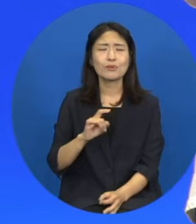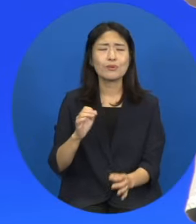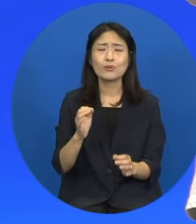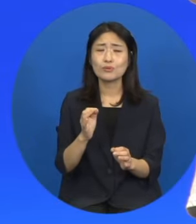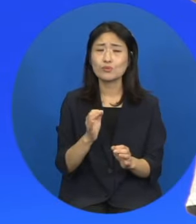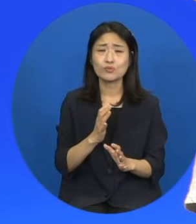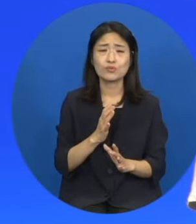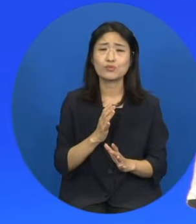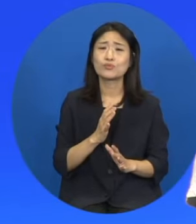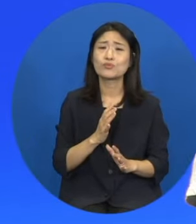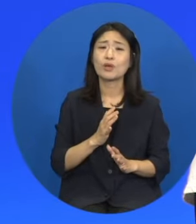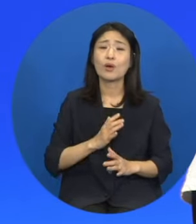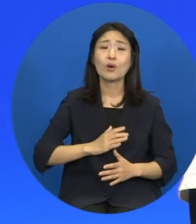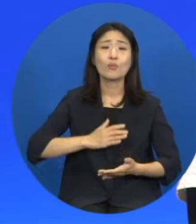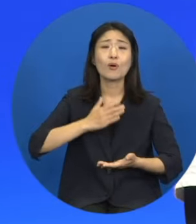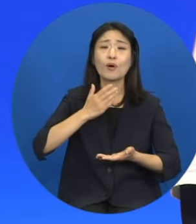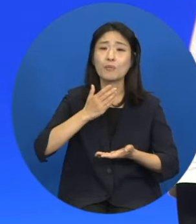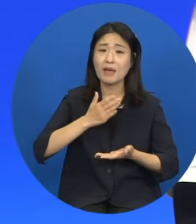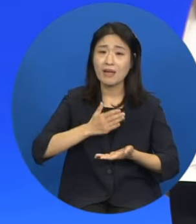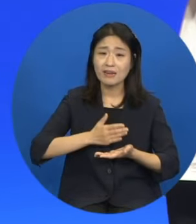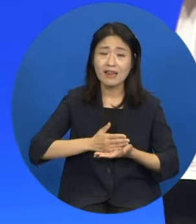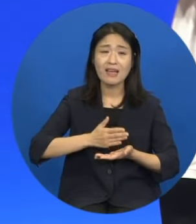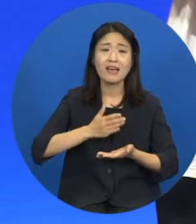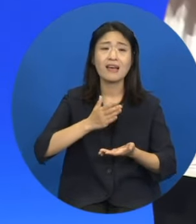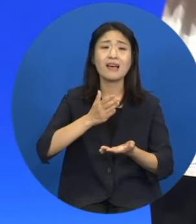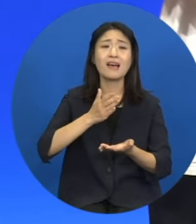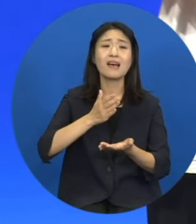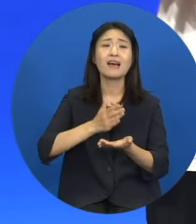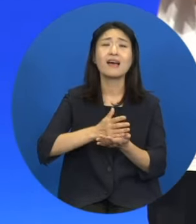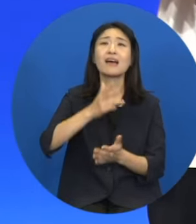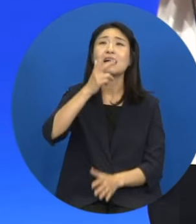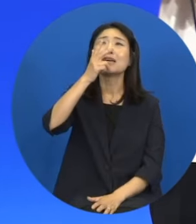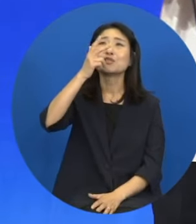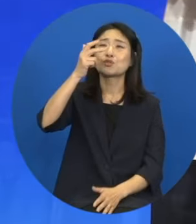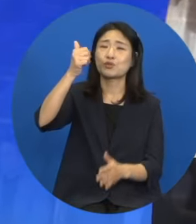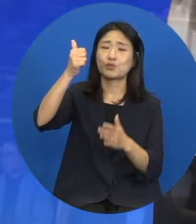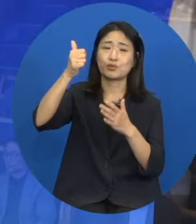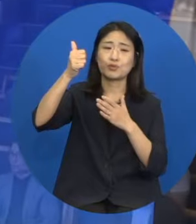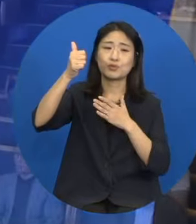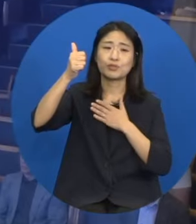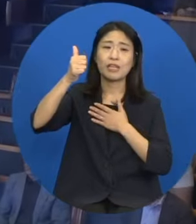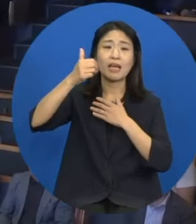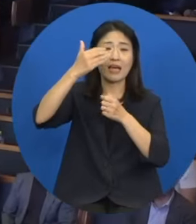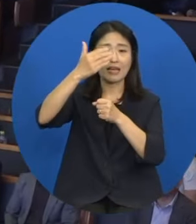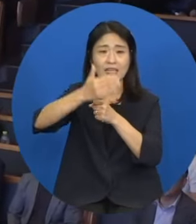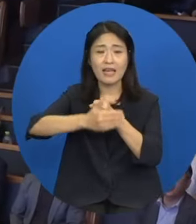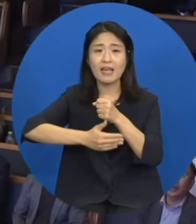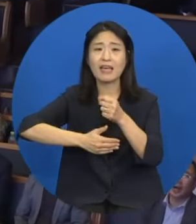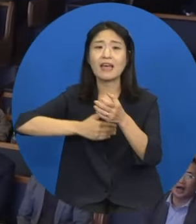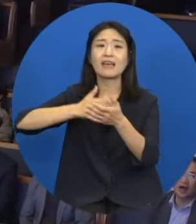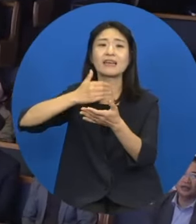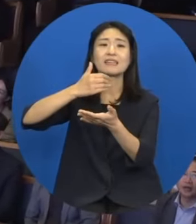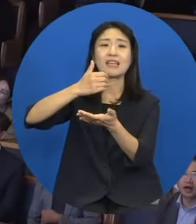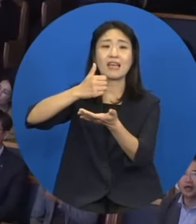아무것도 두려워 말라. 그렇습니다. 주 우리의 하나님이 지켜주십니다.